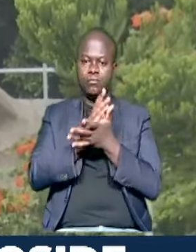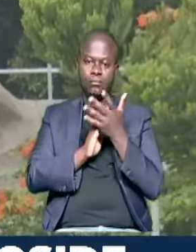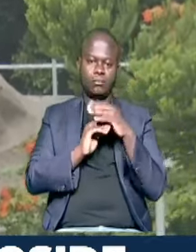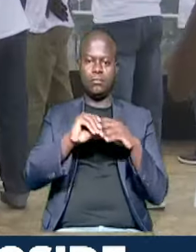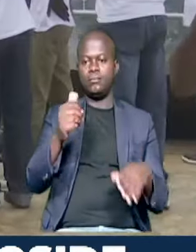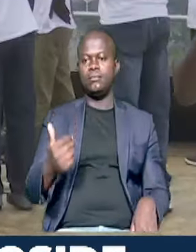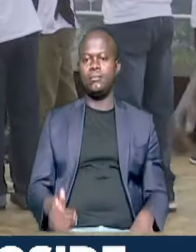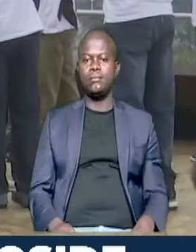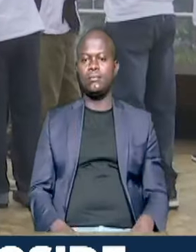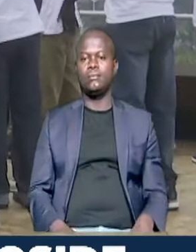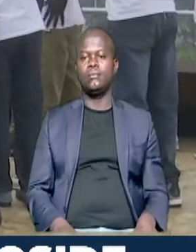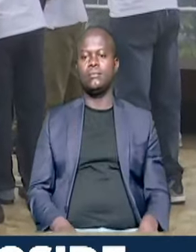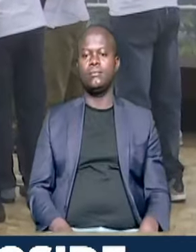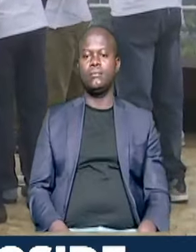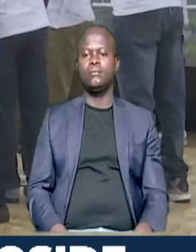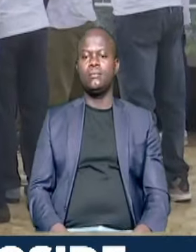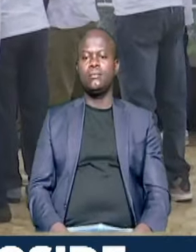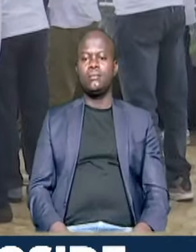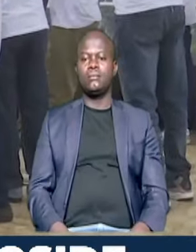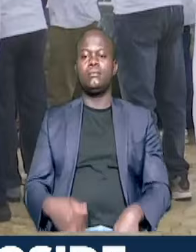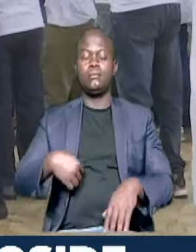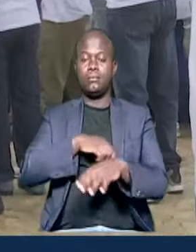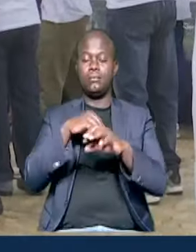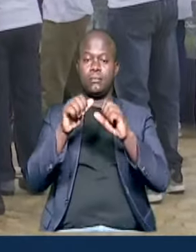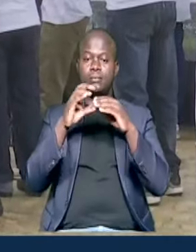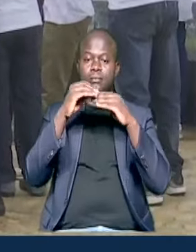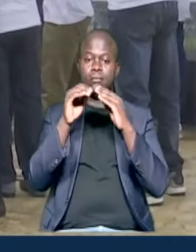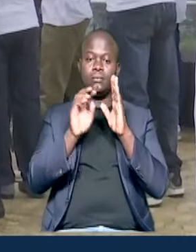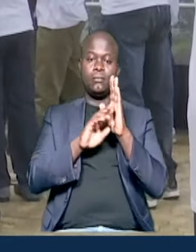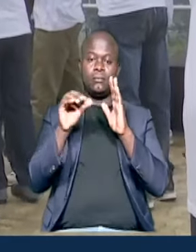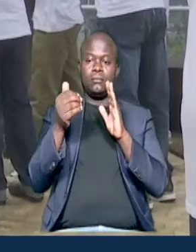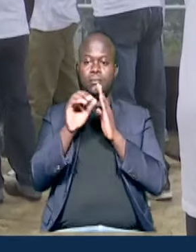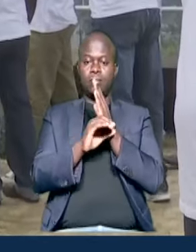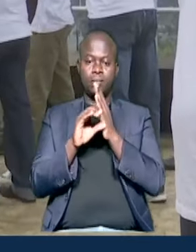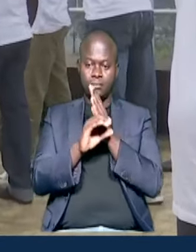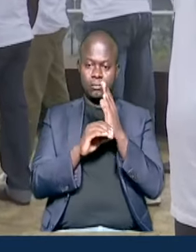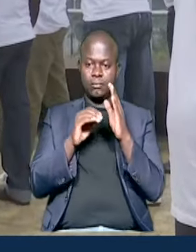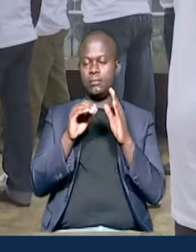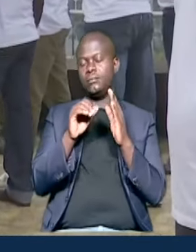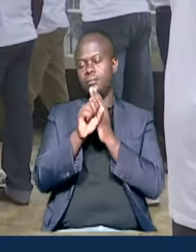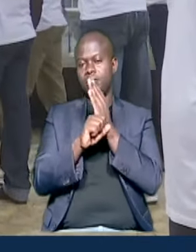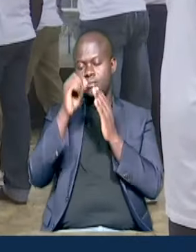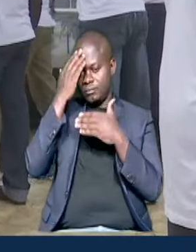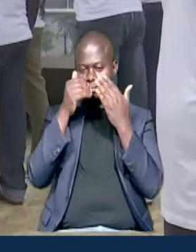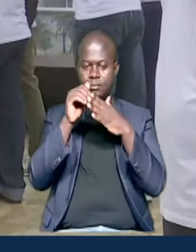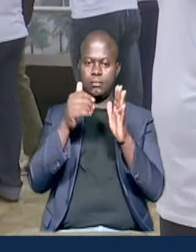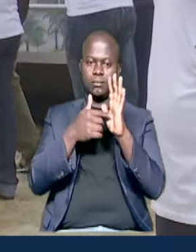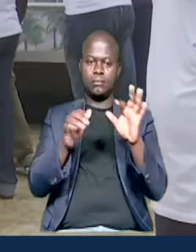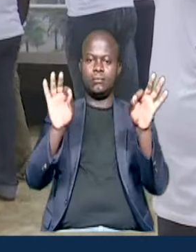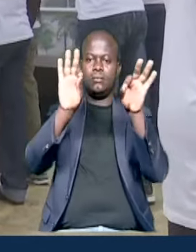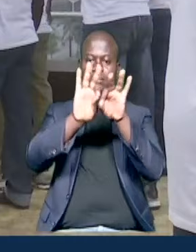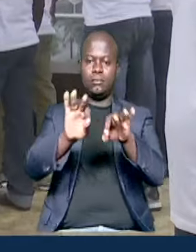bagenzi babo. Twafasha abayobozi bahagarariye abandi mu tugari no mu mirenge kugira ngo indangagaciro